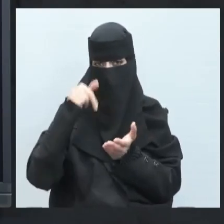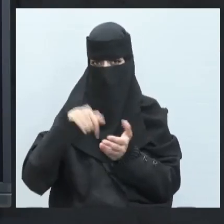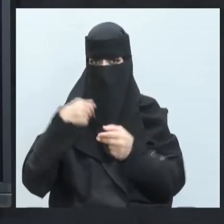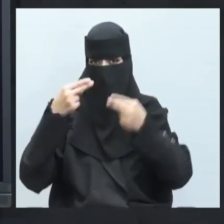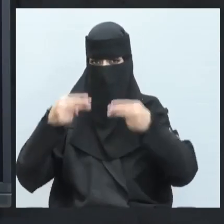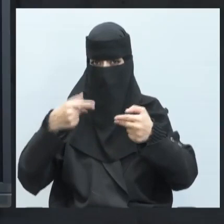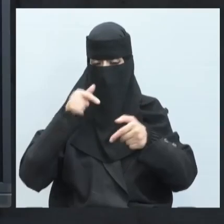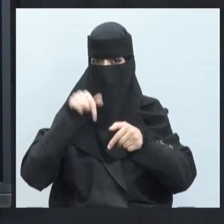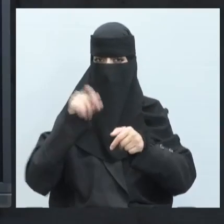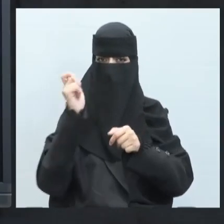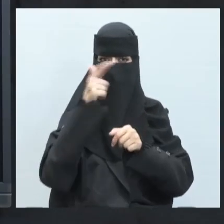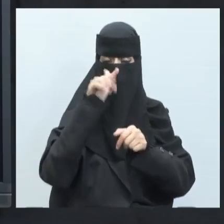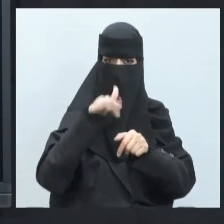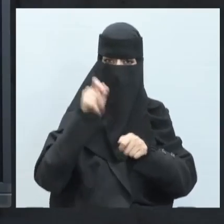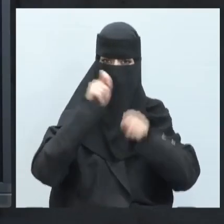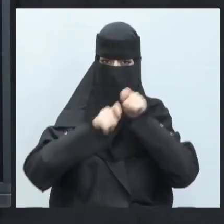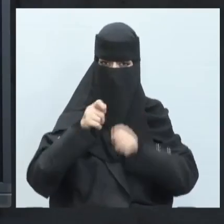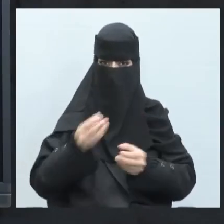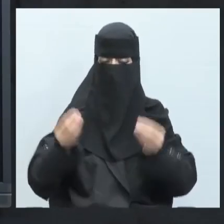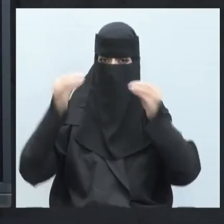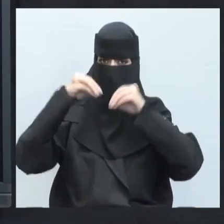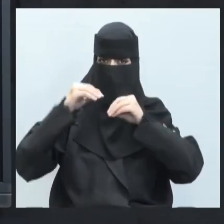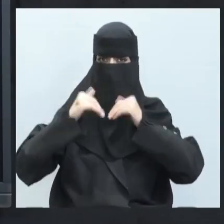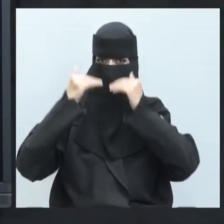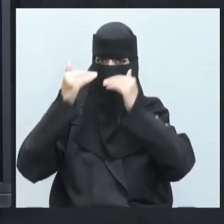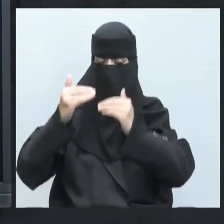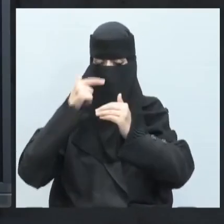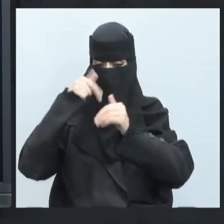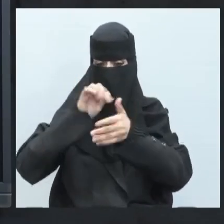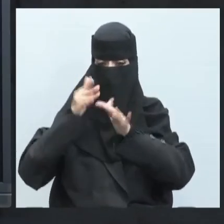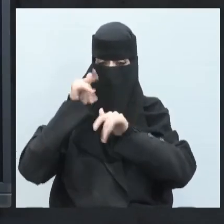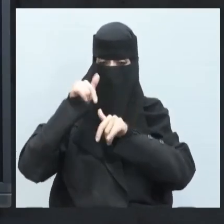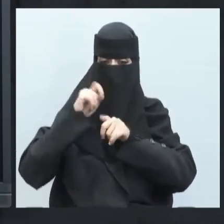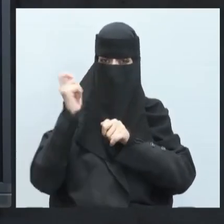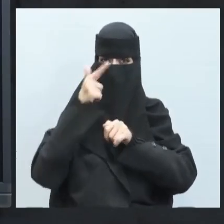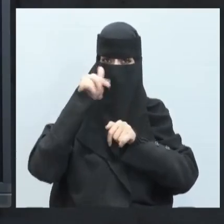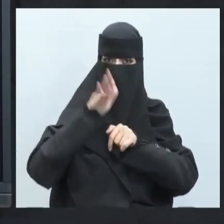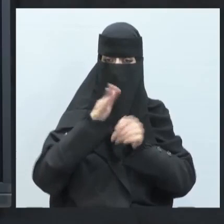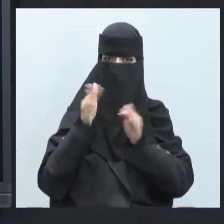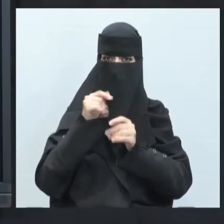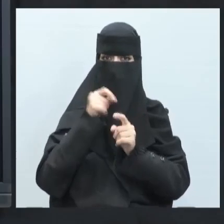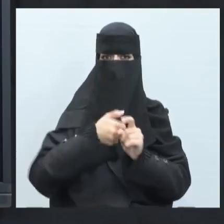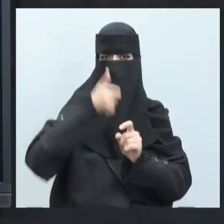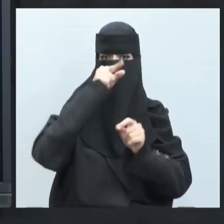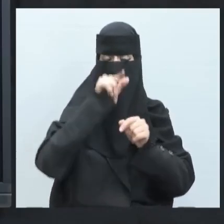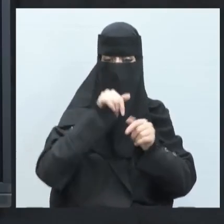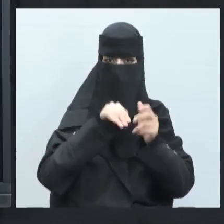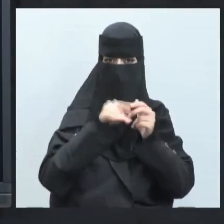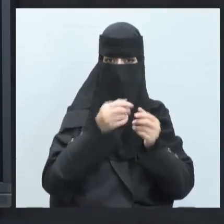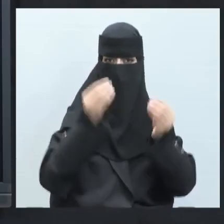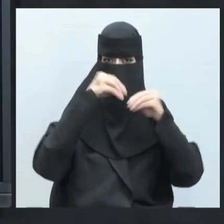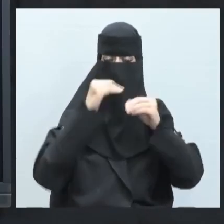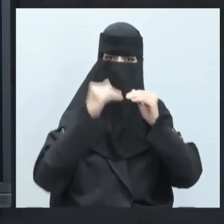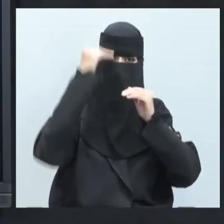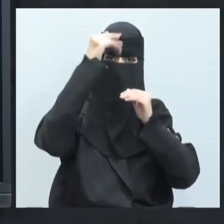الفعاليه اذا هو فرصه لعمليه زياده الايرادات وبالتالي قد يكون هو فرصه ايضا نحقق من خلاله ارباح